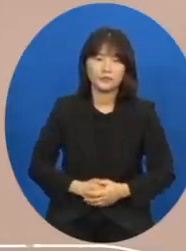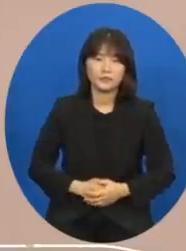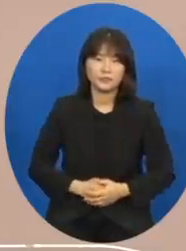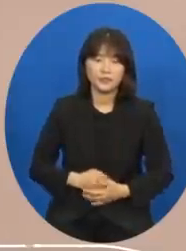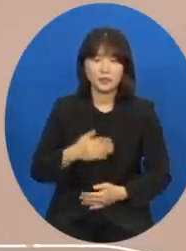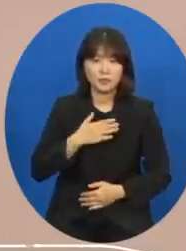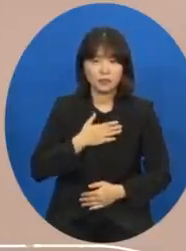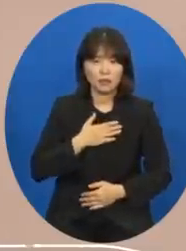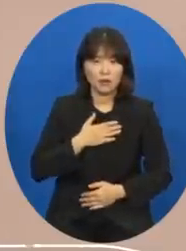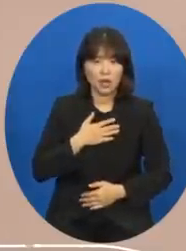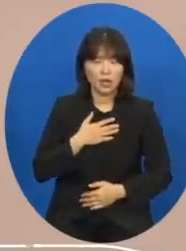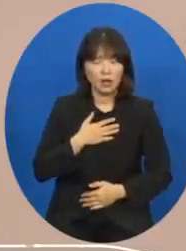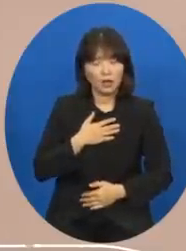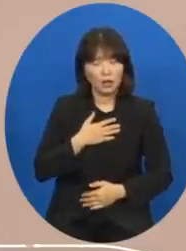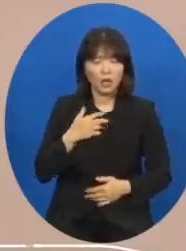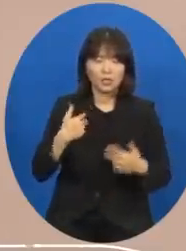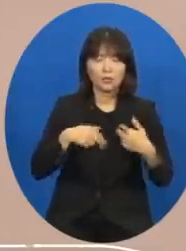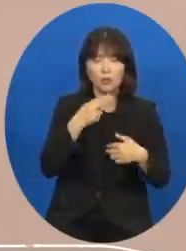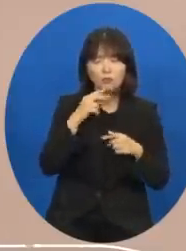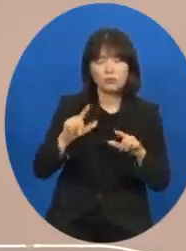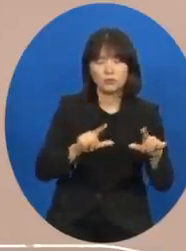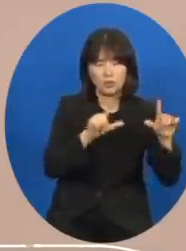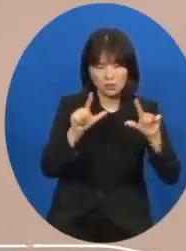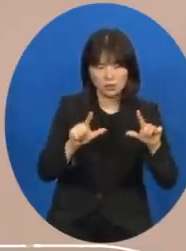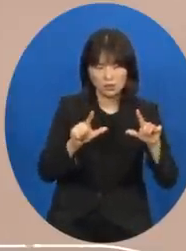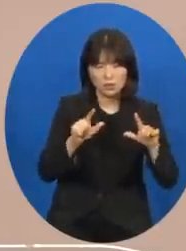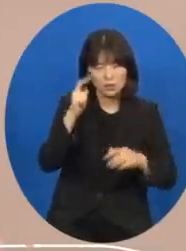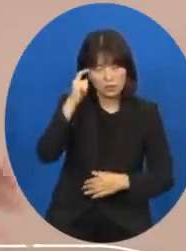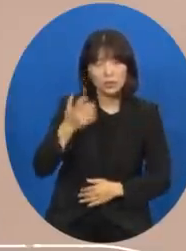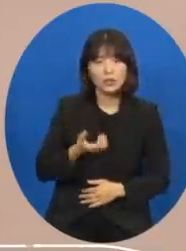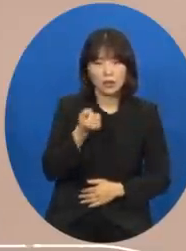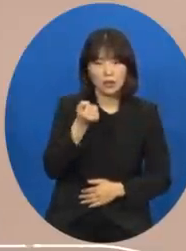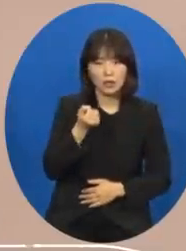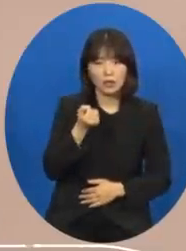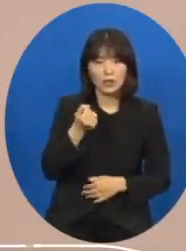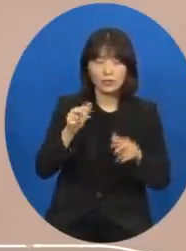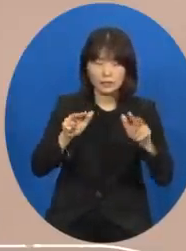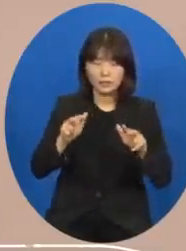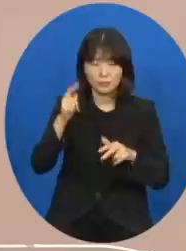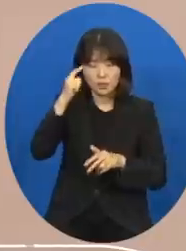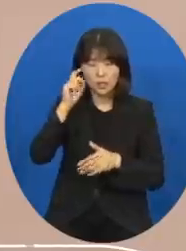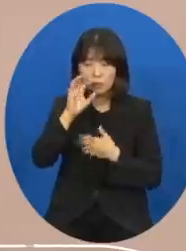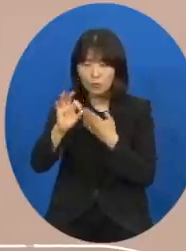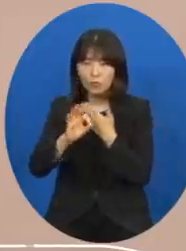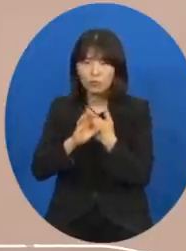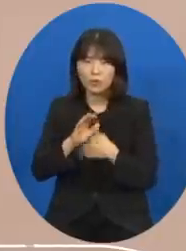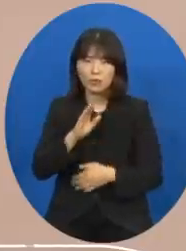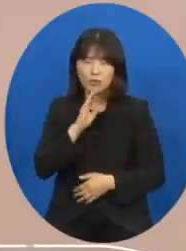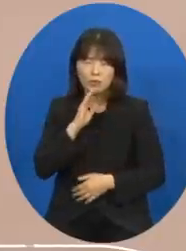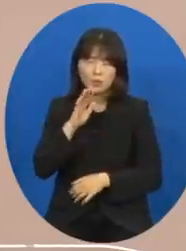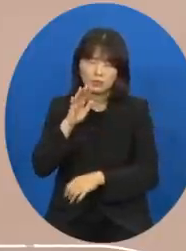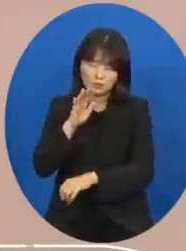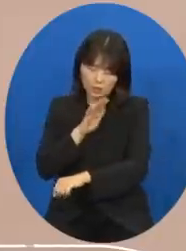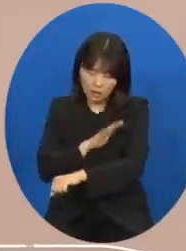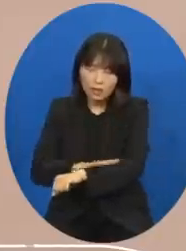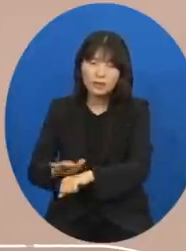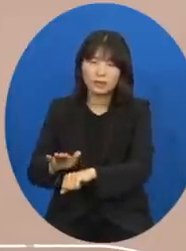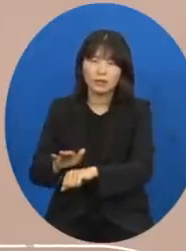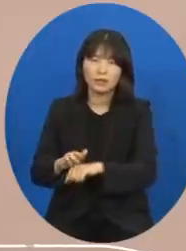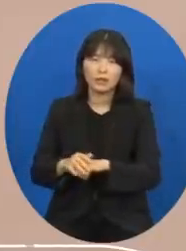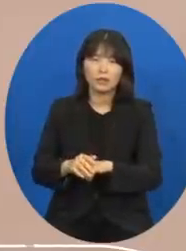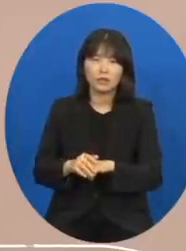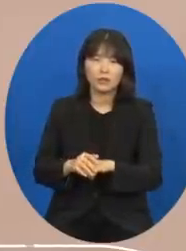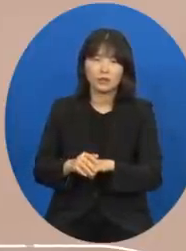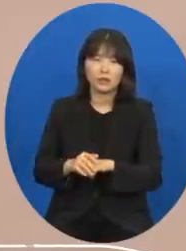저는 그러면 재미없는 삶을 사는 줄 알았어요. 지금 생각해 보면 정말 잘했다. 그렇게